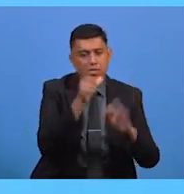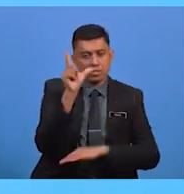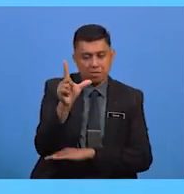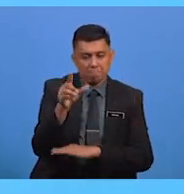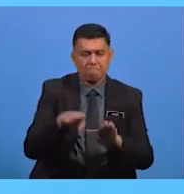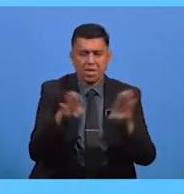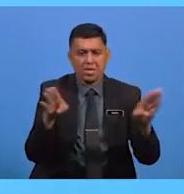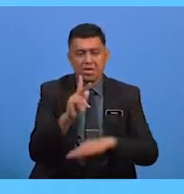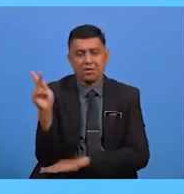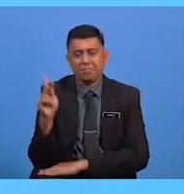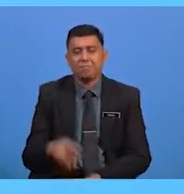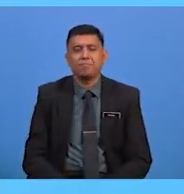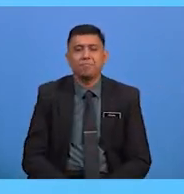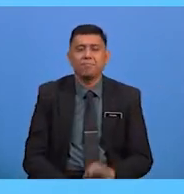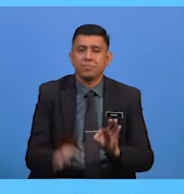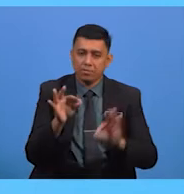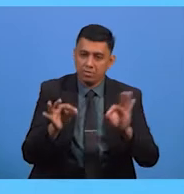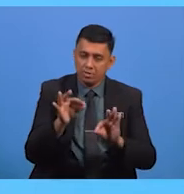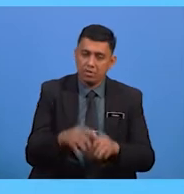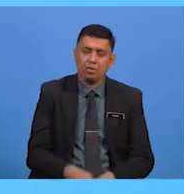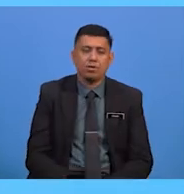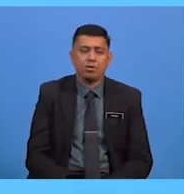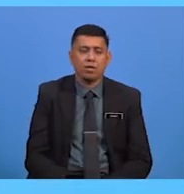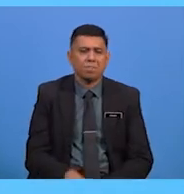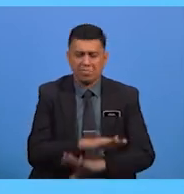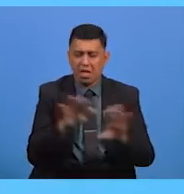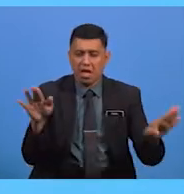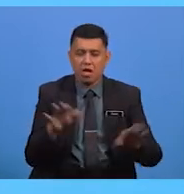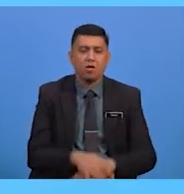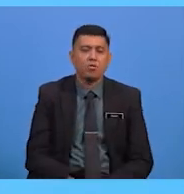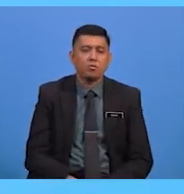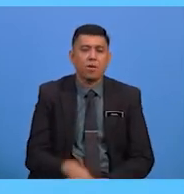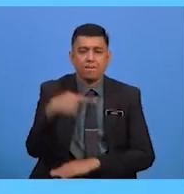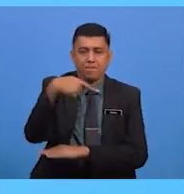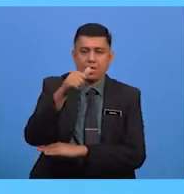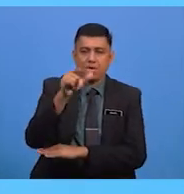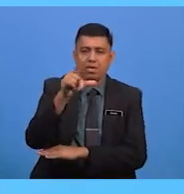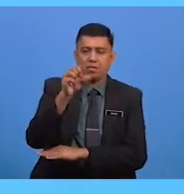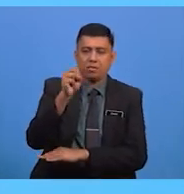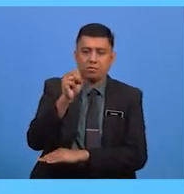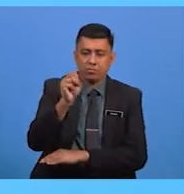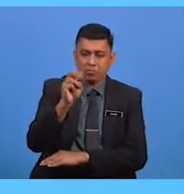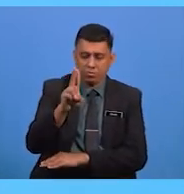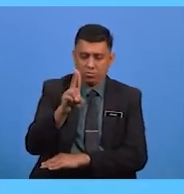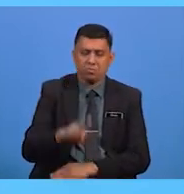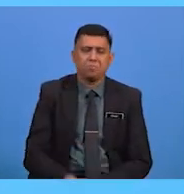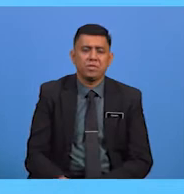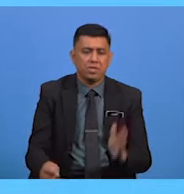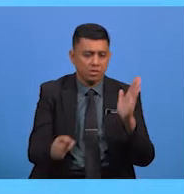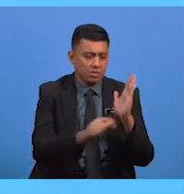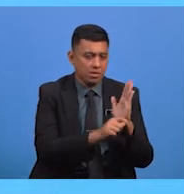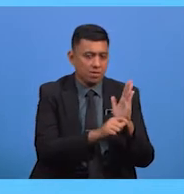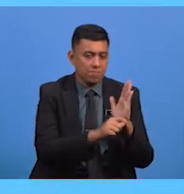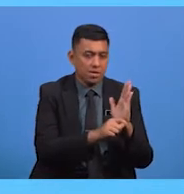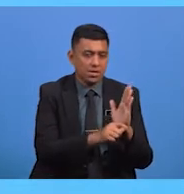akan dibandingkan. Jika keputusan Boolean adalah tidak atau palsu, maka tambahkan